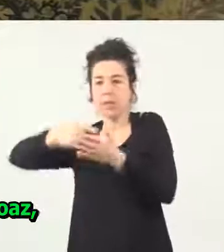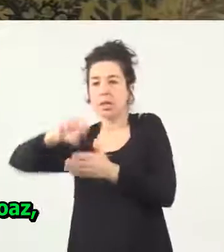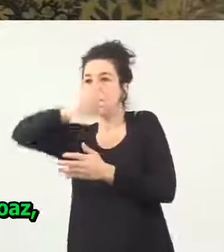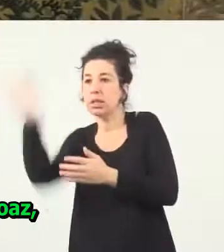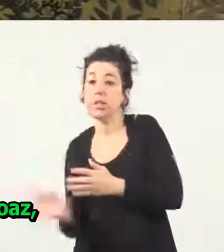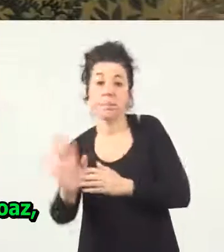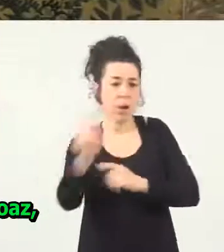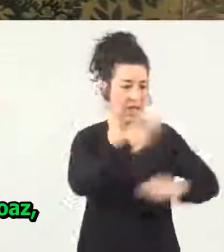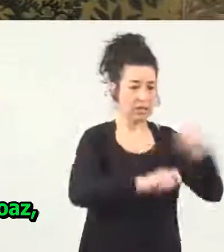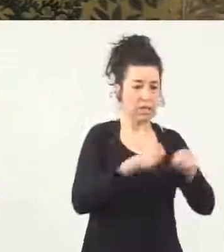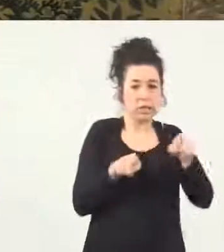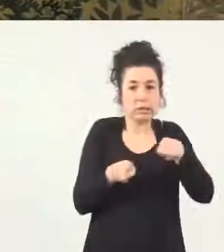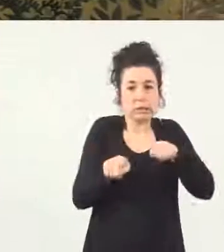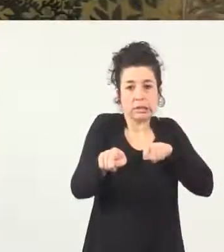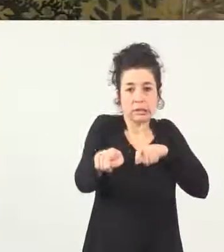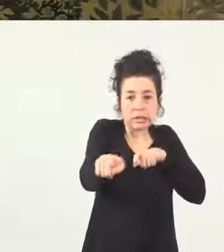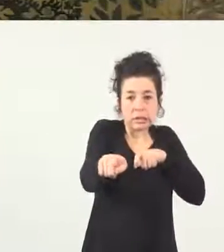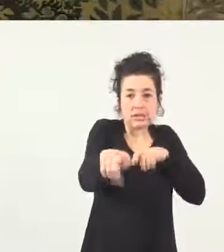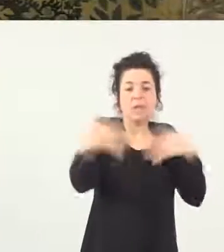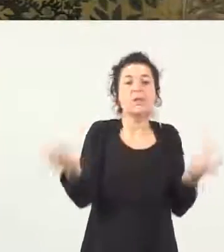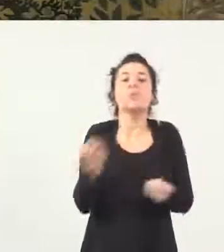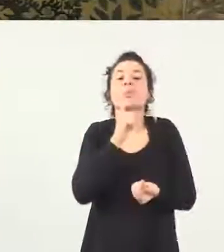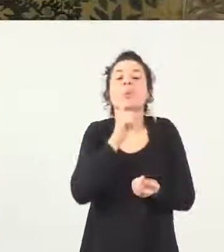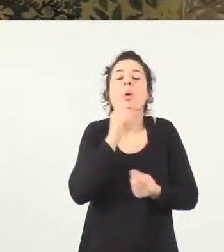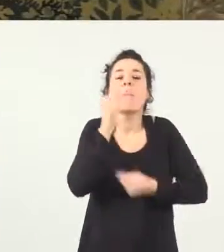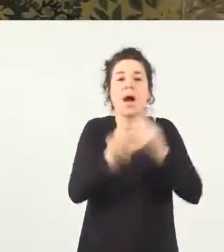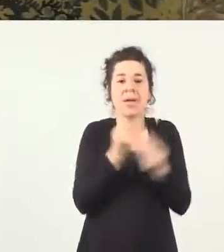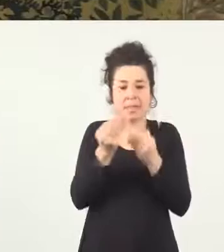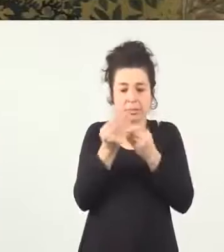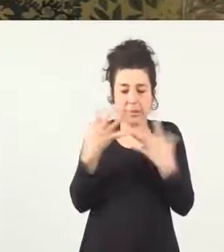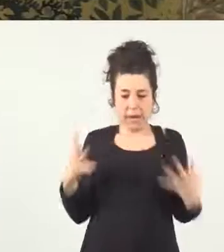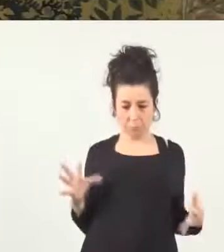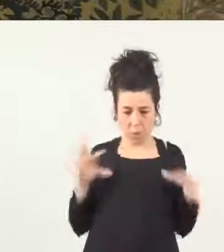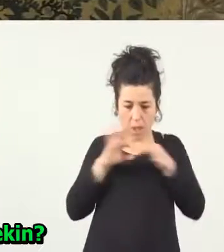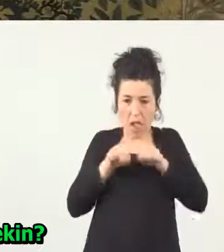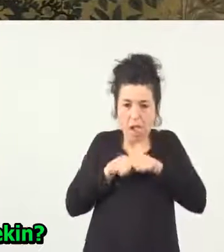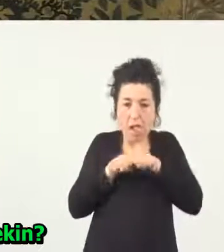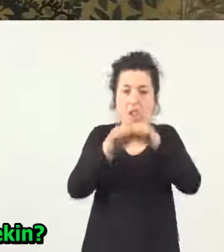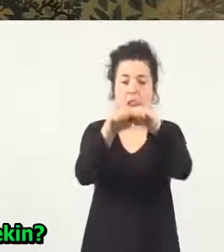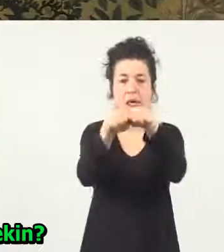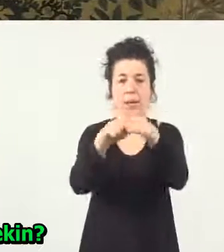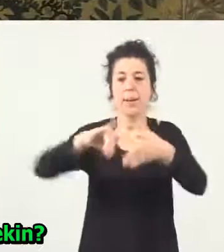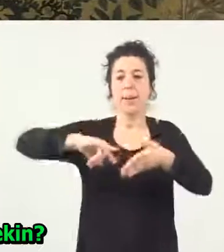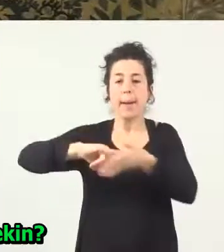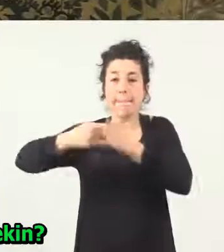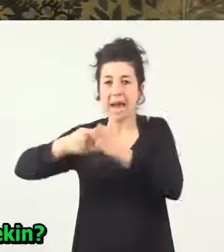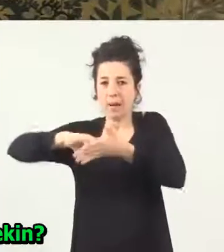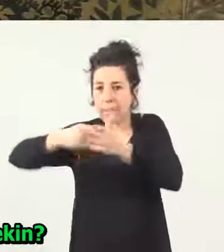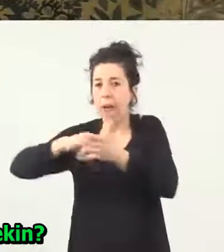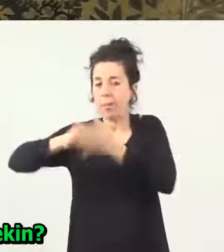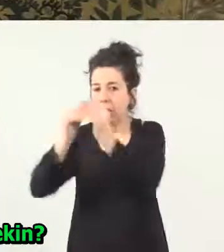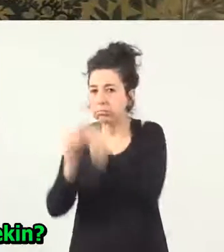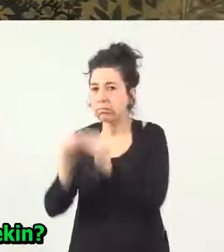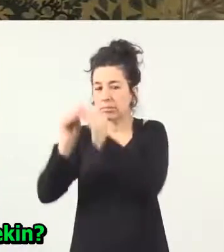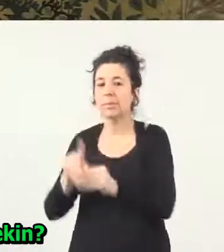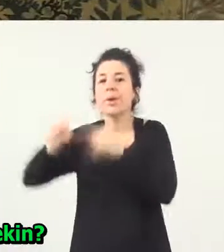doaz pizka bat atzerago, lasaiago, nola egiten dugu hori dana, bueno, aurrera ateratzeko, ezta? Planak egiten ditugu, baina gero